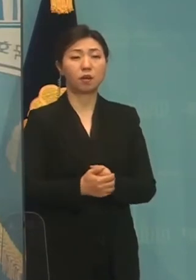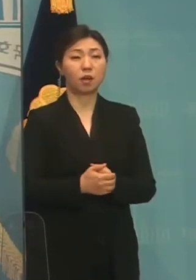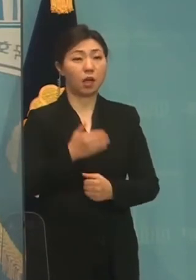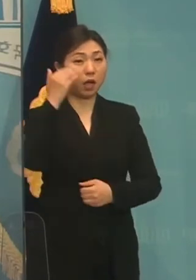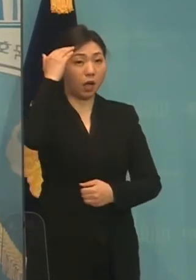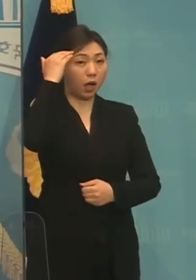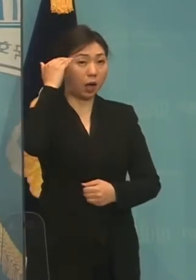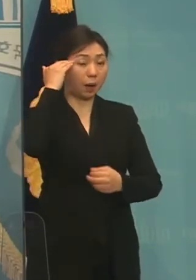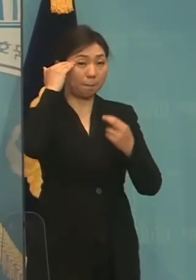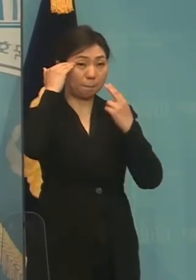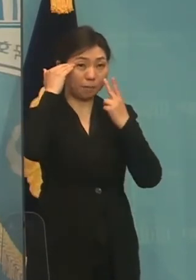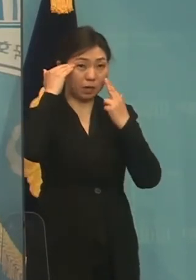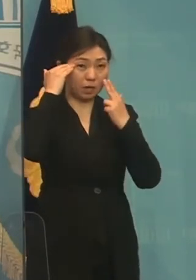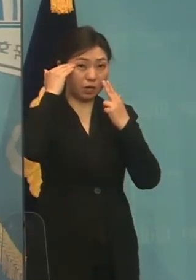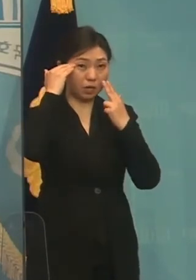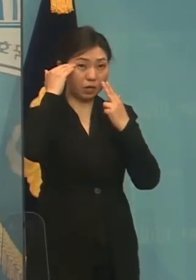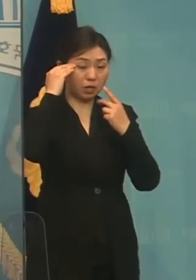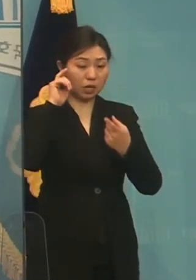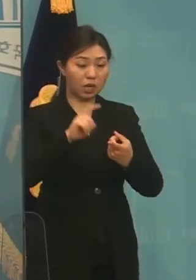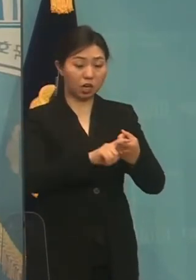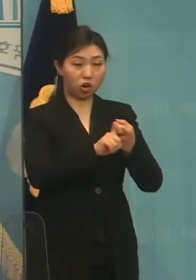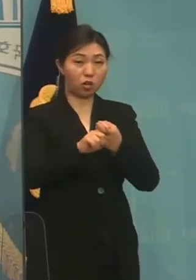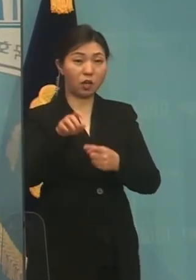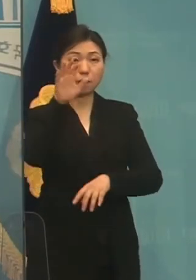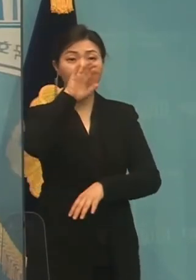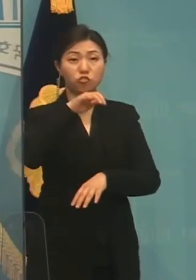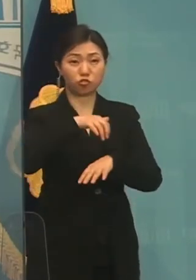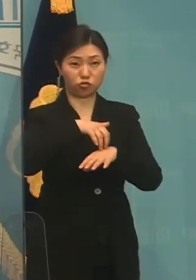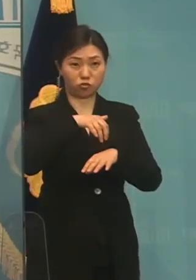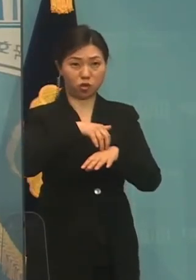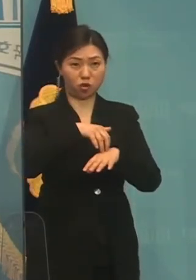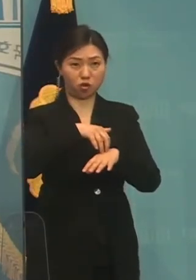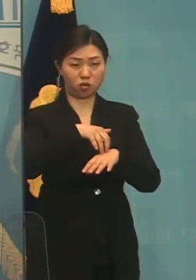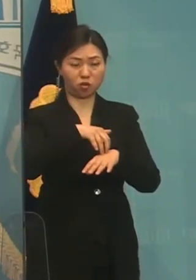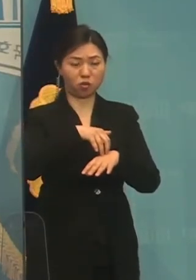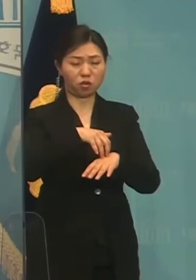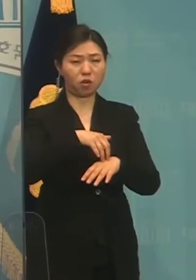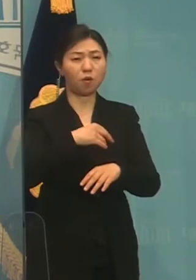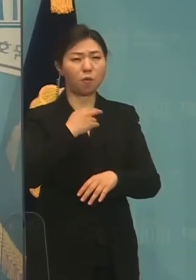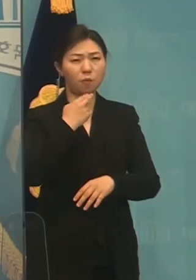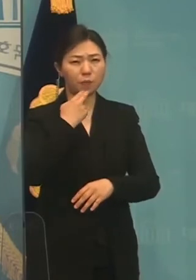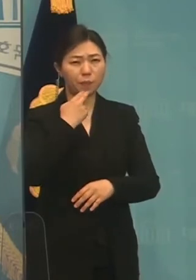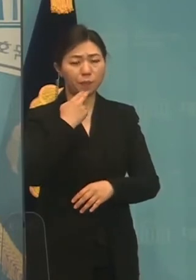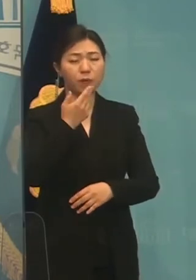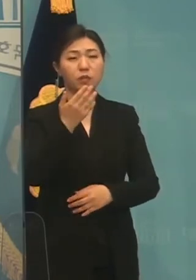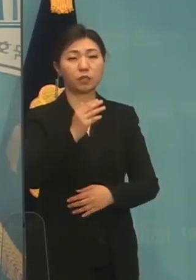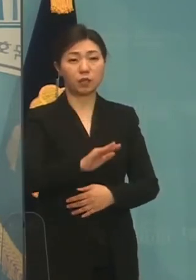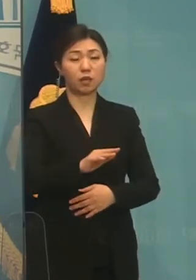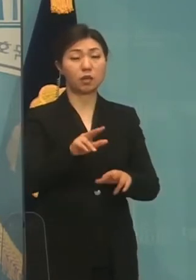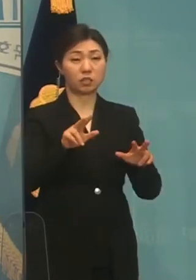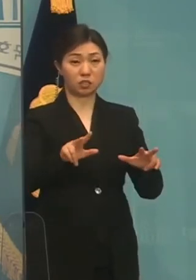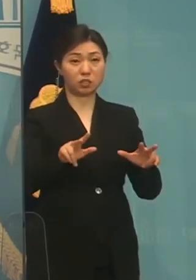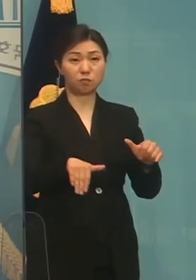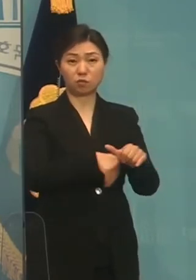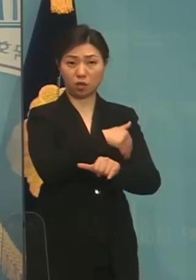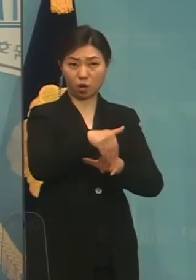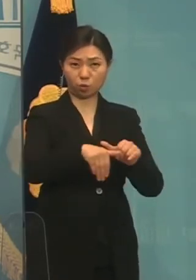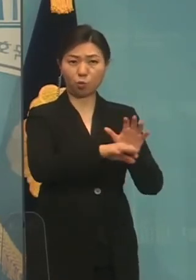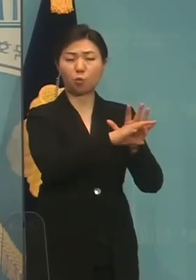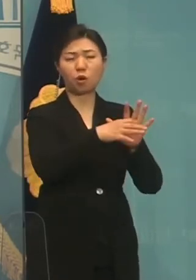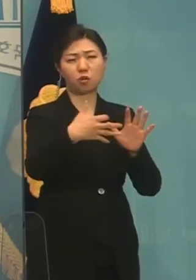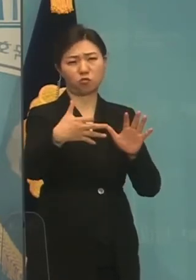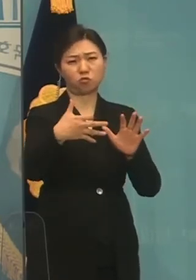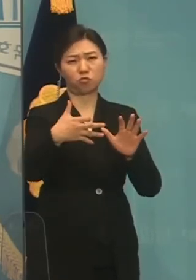한미연합 군사훈련이 실시되지 못했는데 지금도 코로나